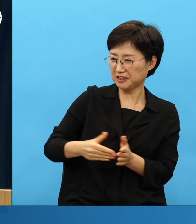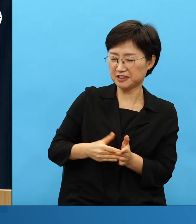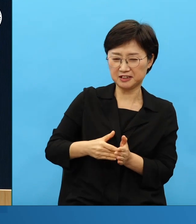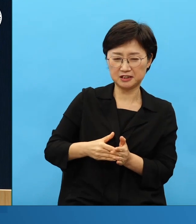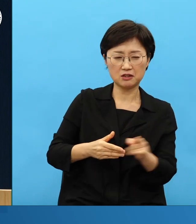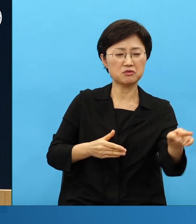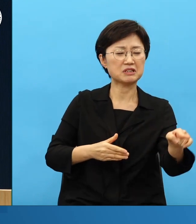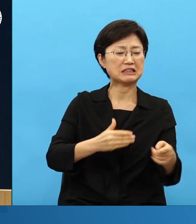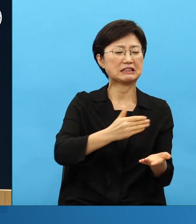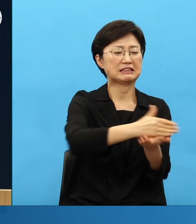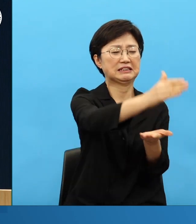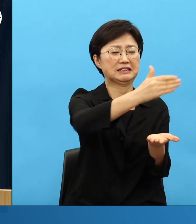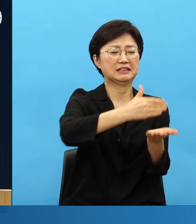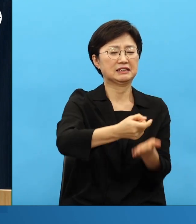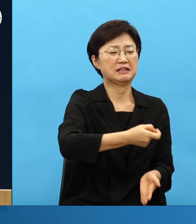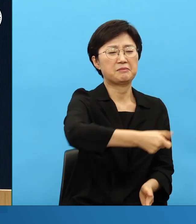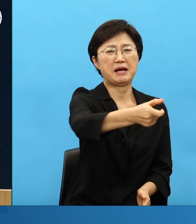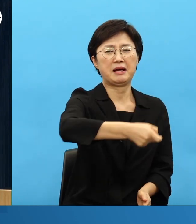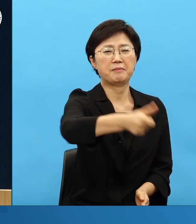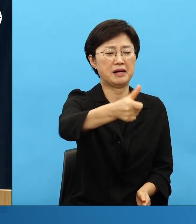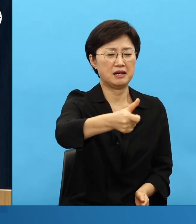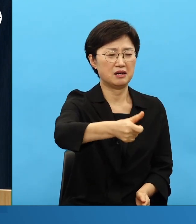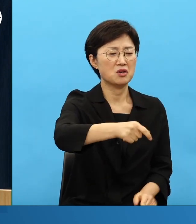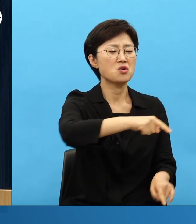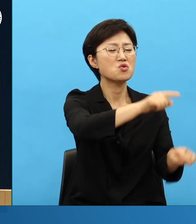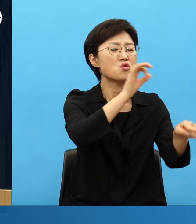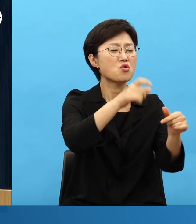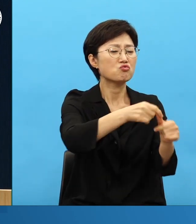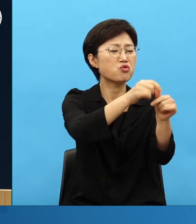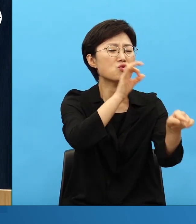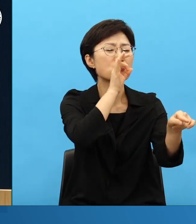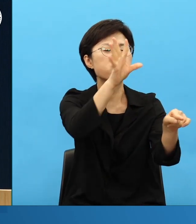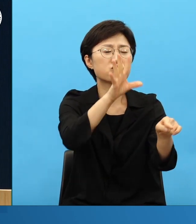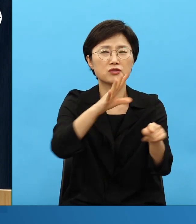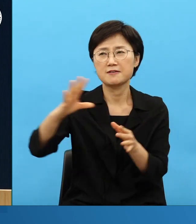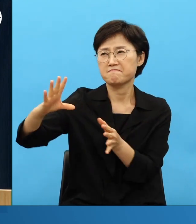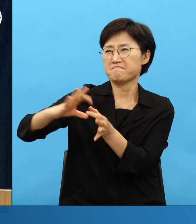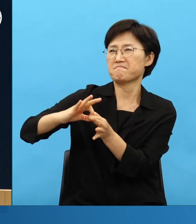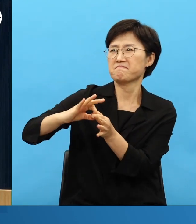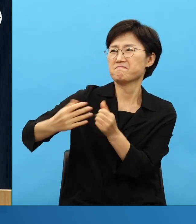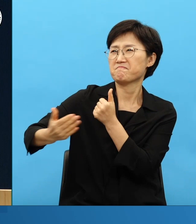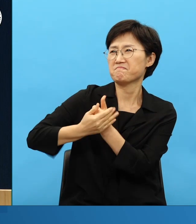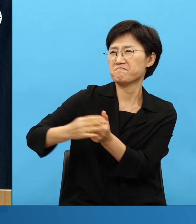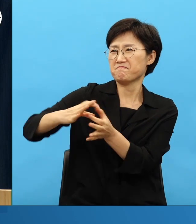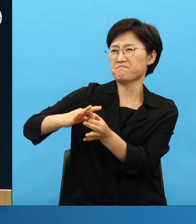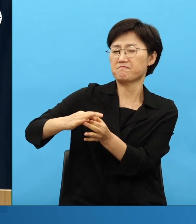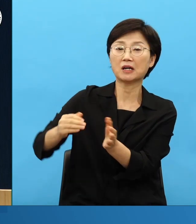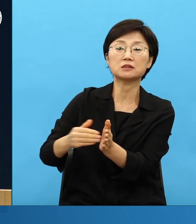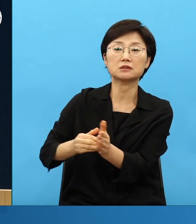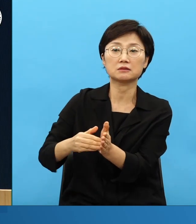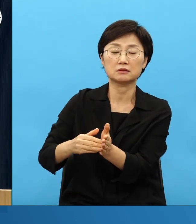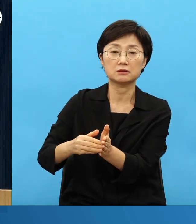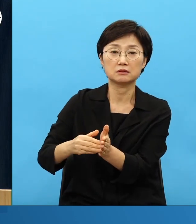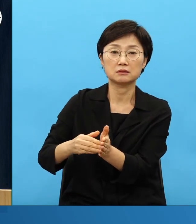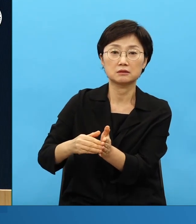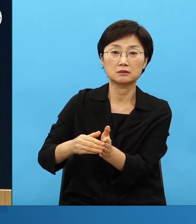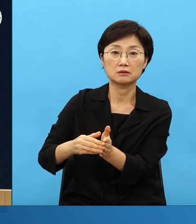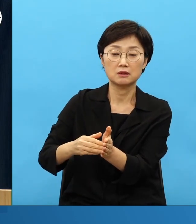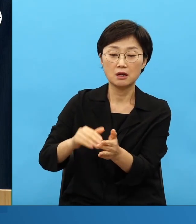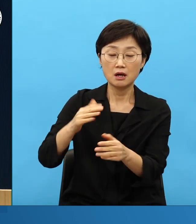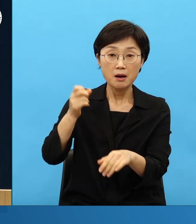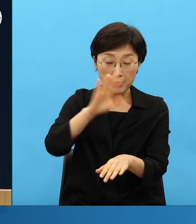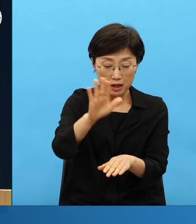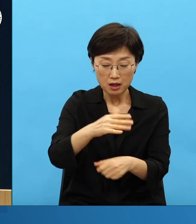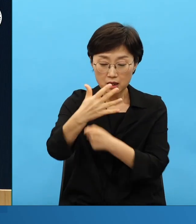emphasize that Jehovah, Yahweh God, is only the Lord of Israel. 분명히 성경에 말씀하셨는데 말씀을 안